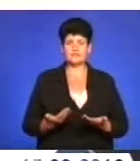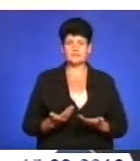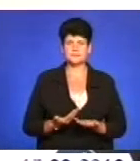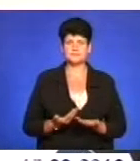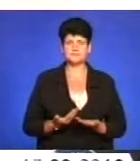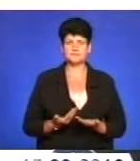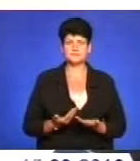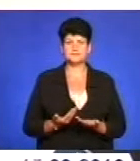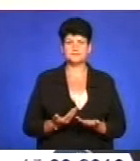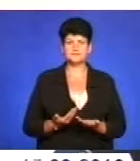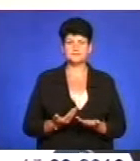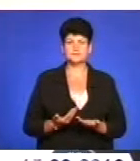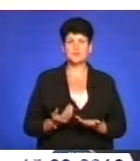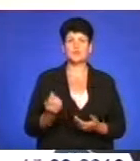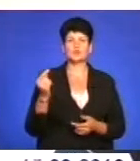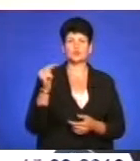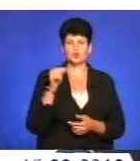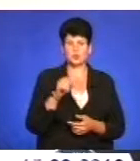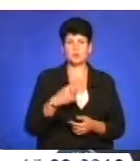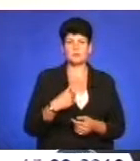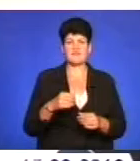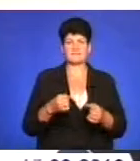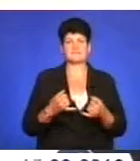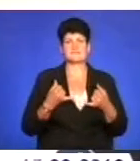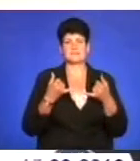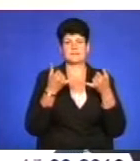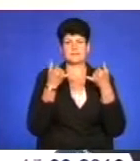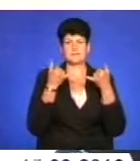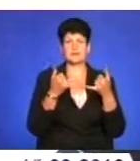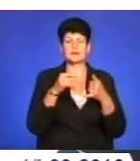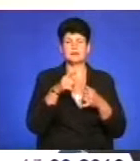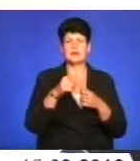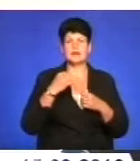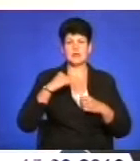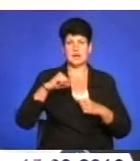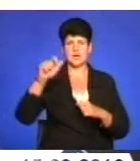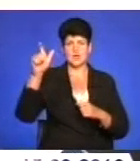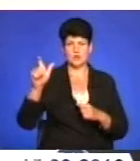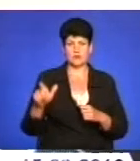І тому ми віддаємо шану тим героям, які воювали.